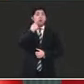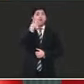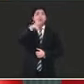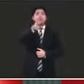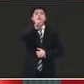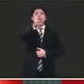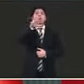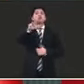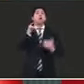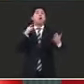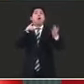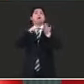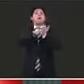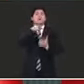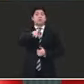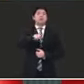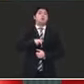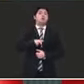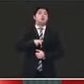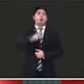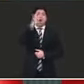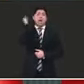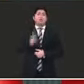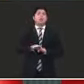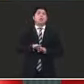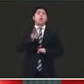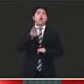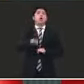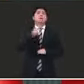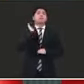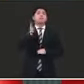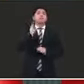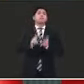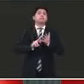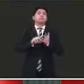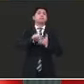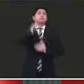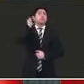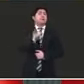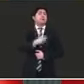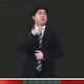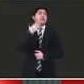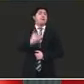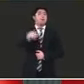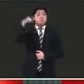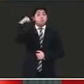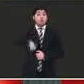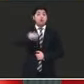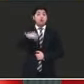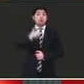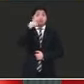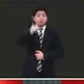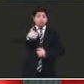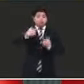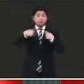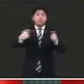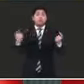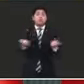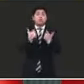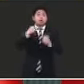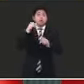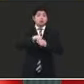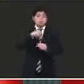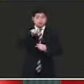2023 hedeflerine doğru emin adımlarla ilerliyoruz bugünkü kabine toplantımızda da